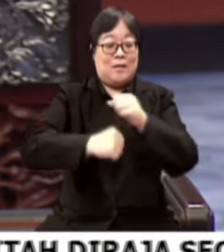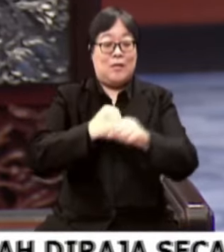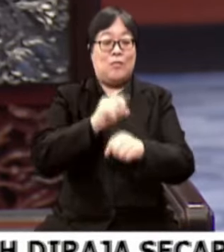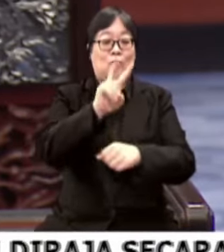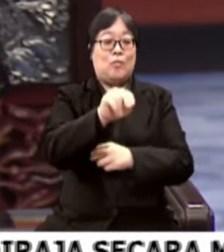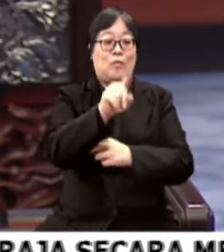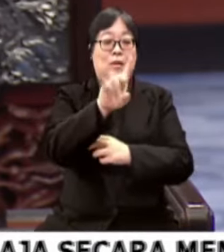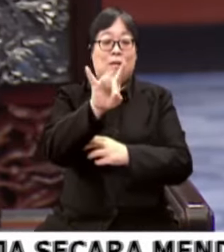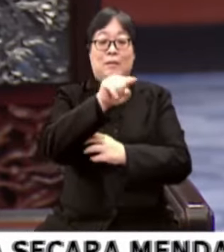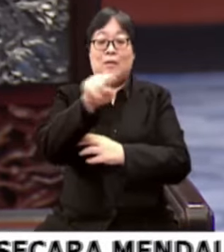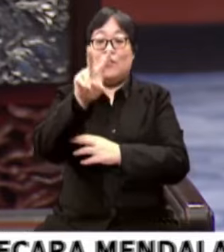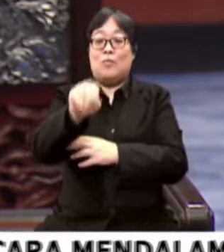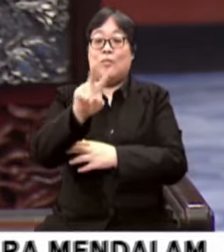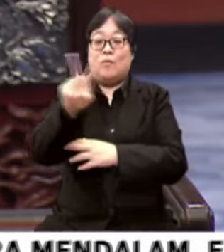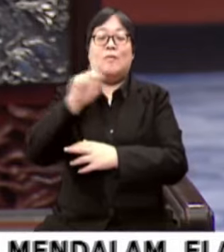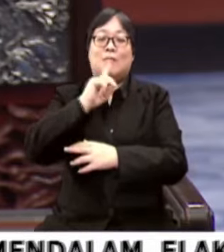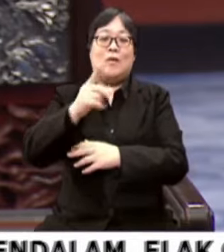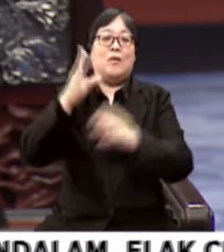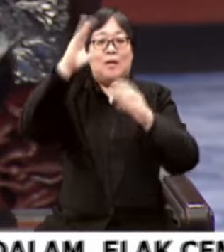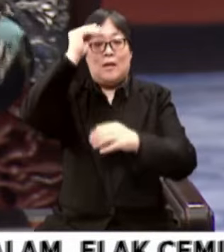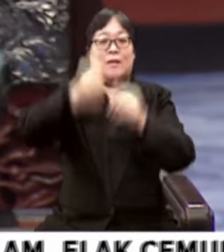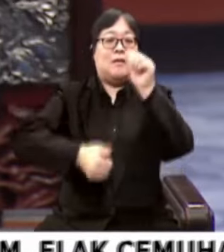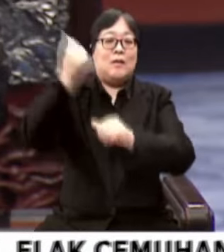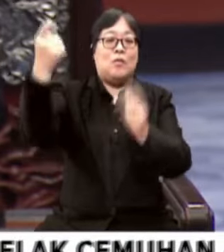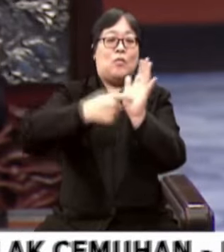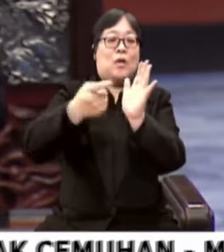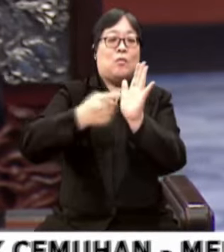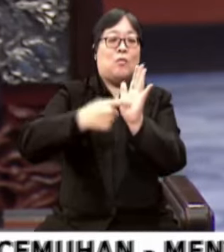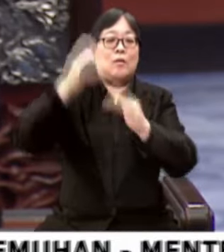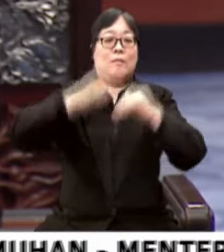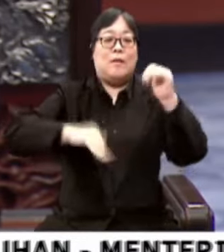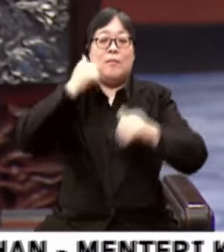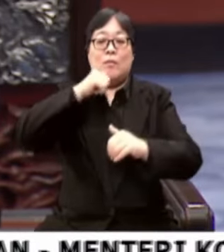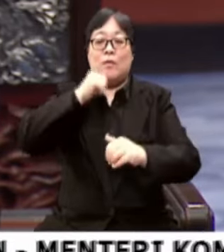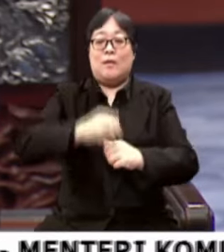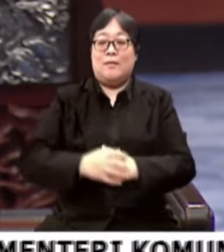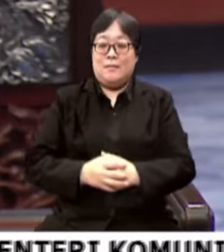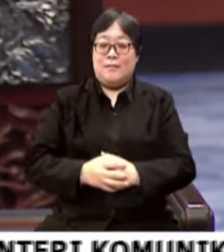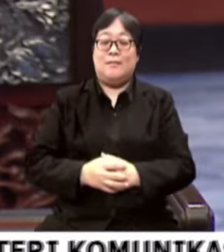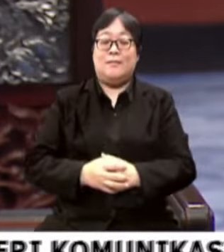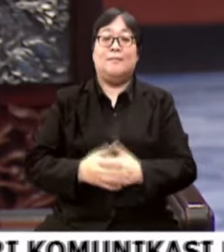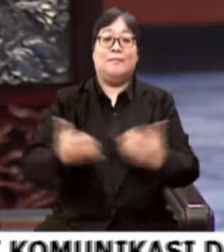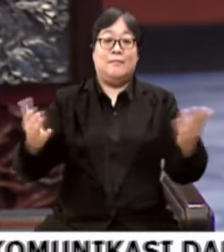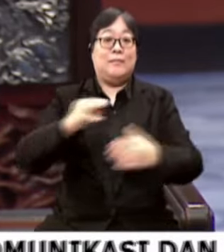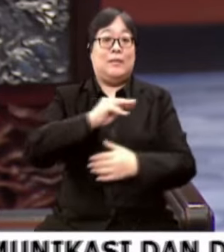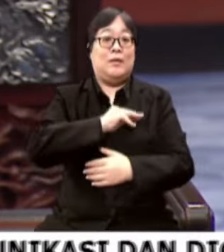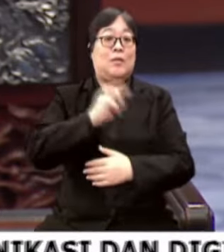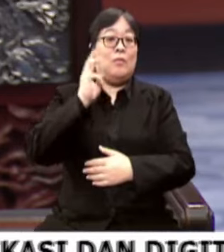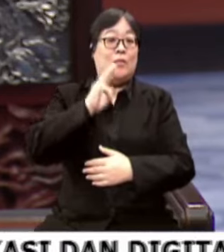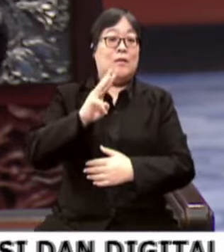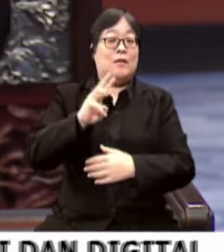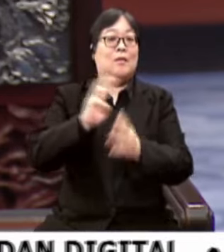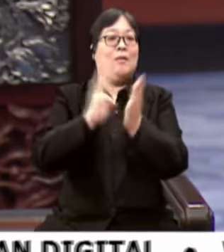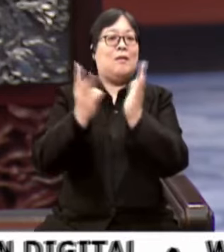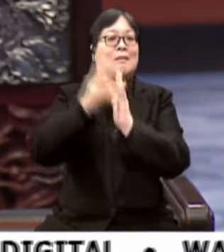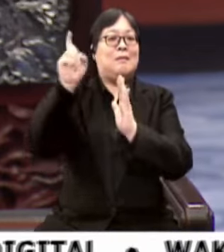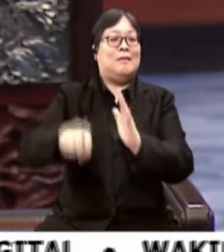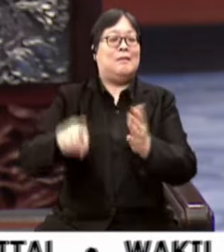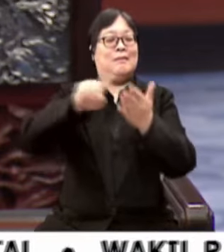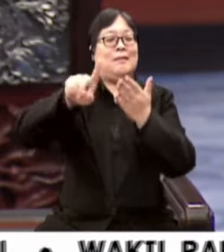2018 hingga 20-22 memang ogah lelaki lebih banyak hutang piutang ya jadi menteri wanita keluarga Karena